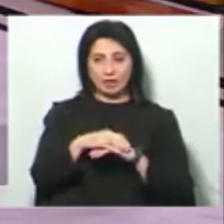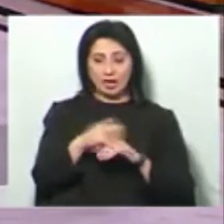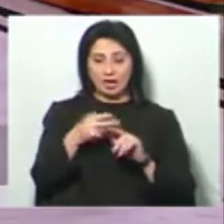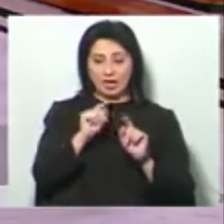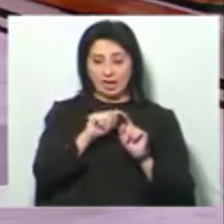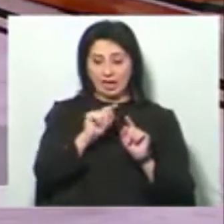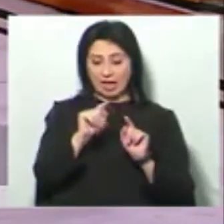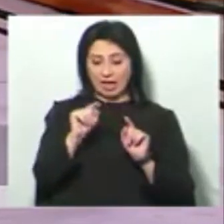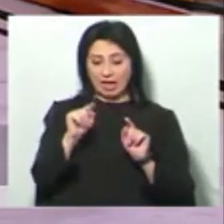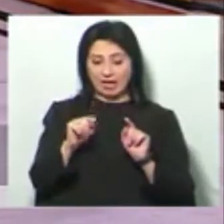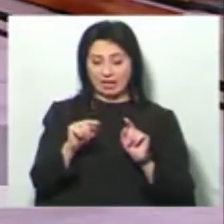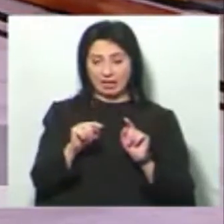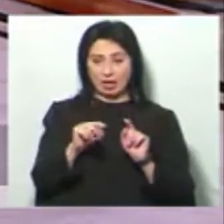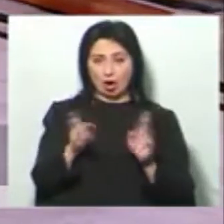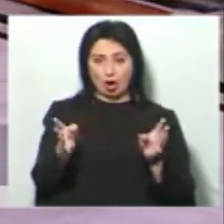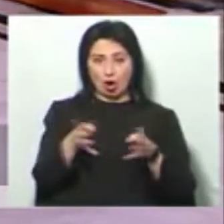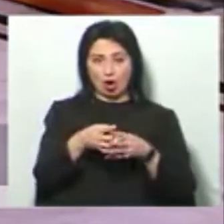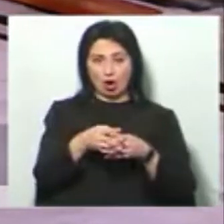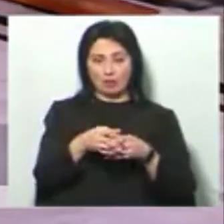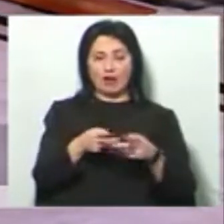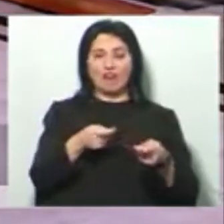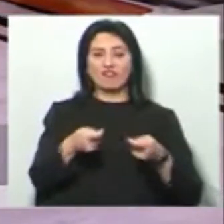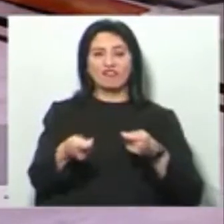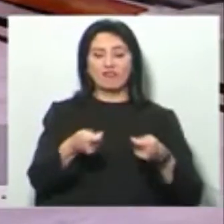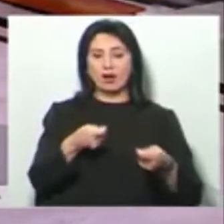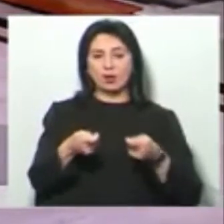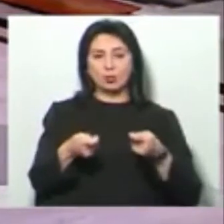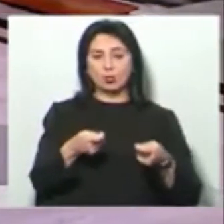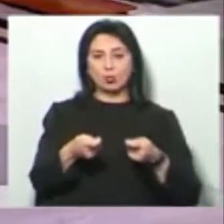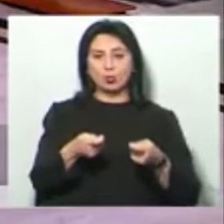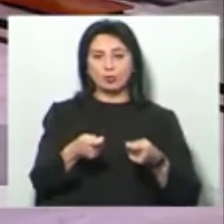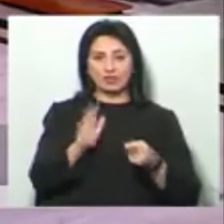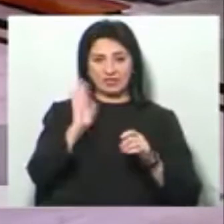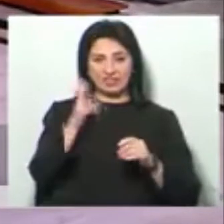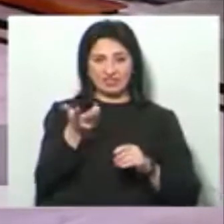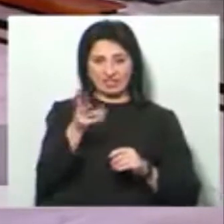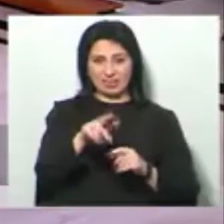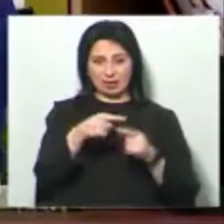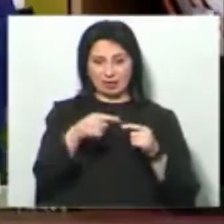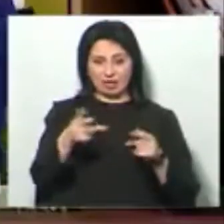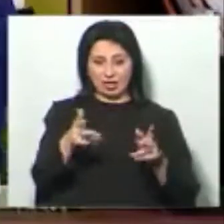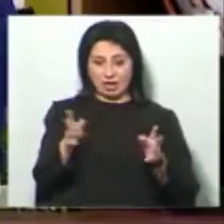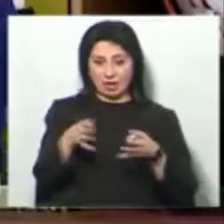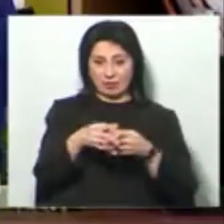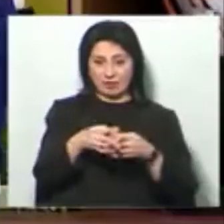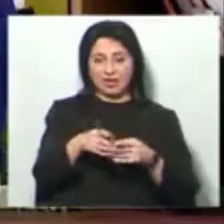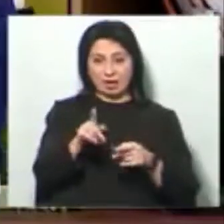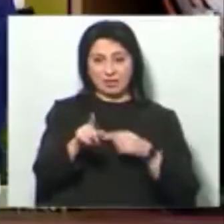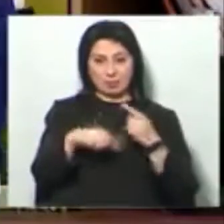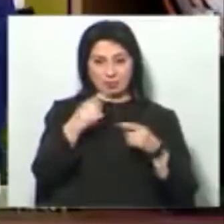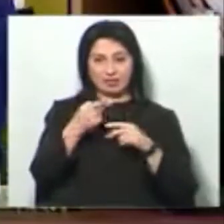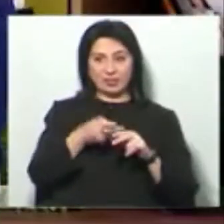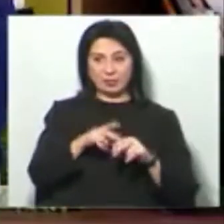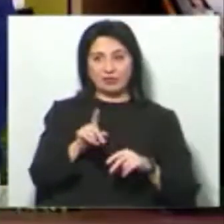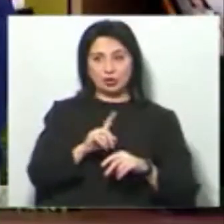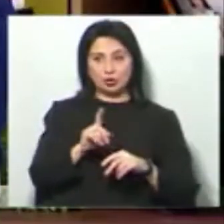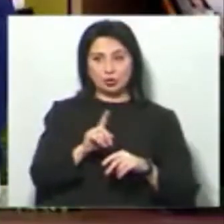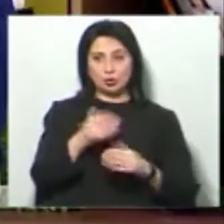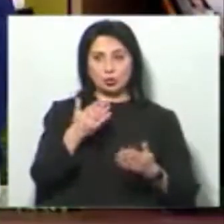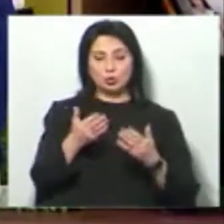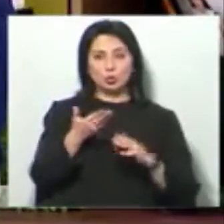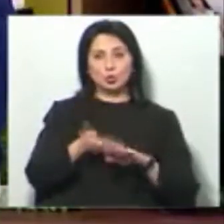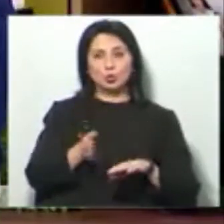es combinații, va regulirep nevas. A es metrele sima zero